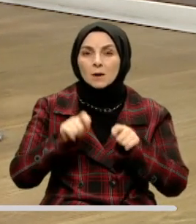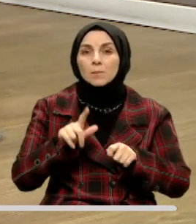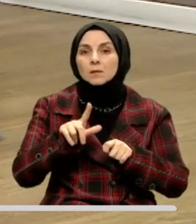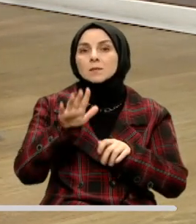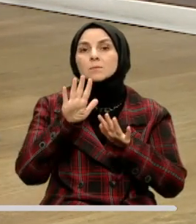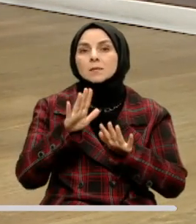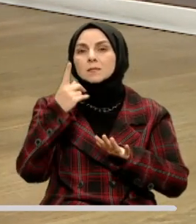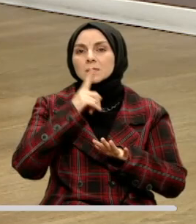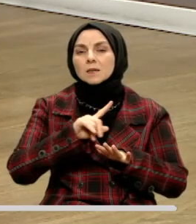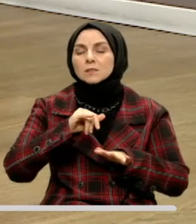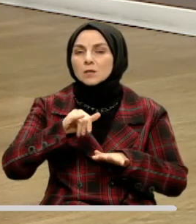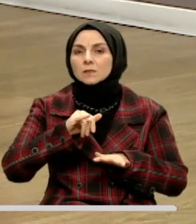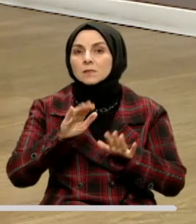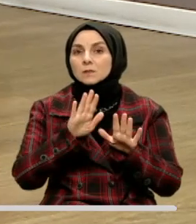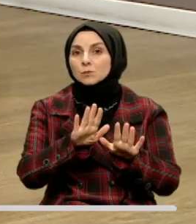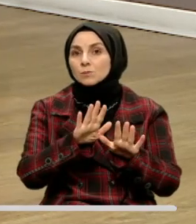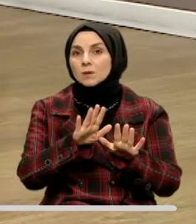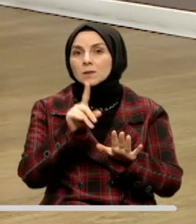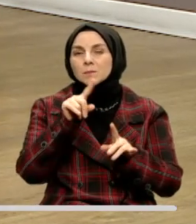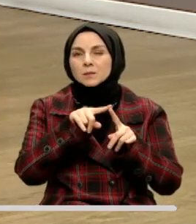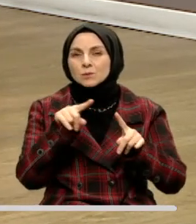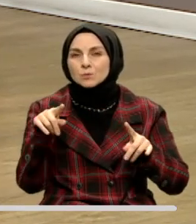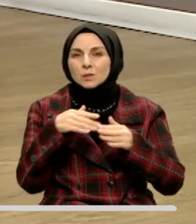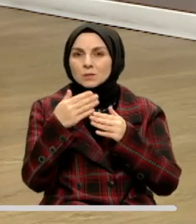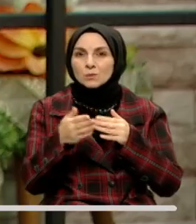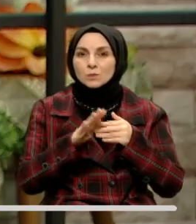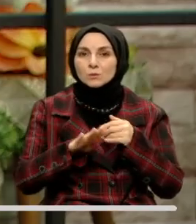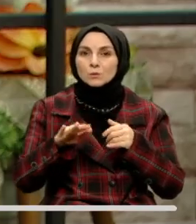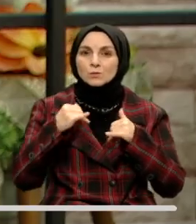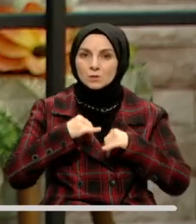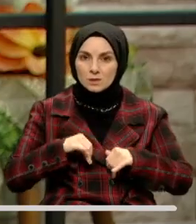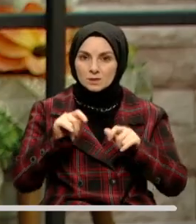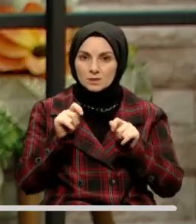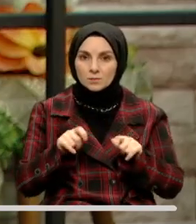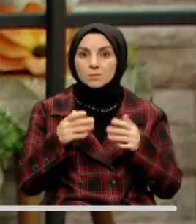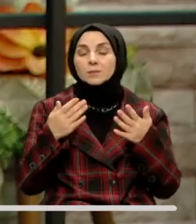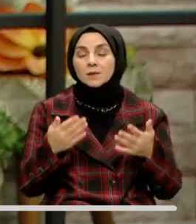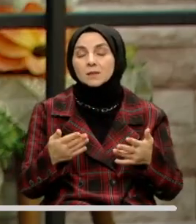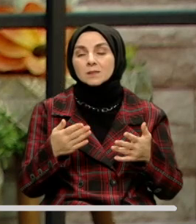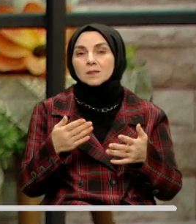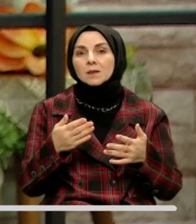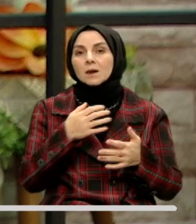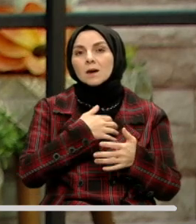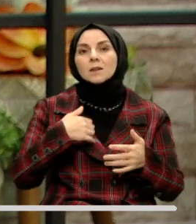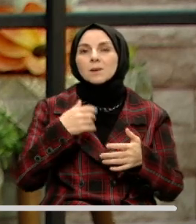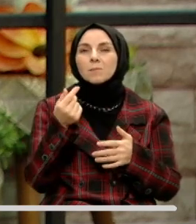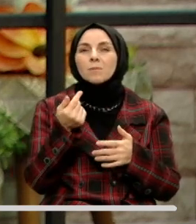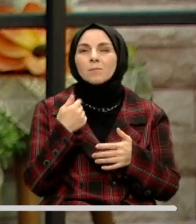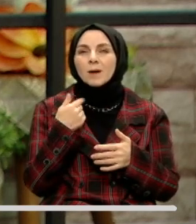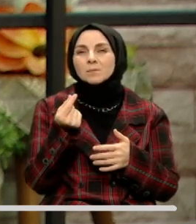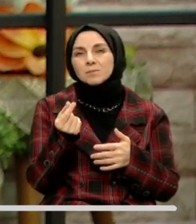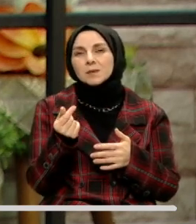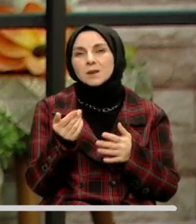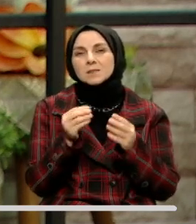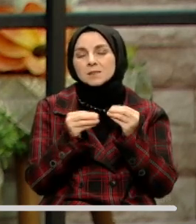yanlarında durmanız da bir süre sonra çocuğu rahatlatıp, aslında anne ben biraz abarttım galiba, şöyle de yapabiliriz. Hani